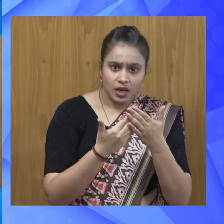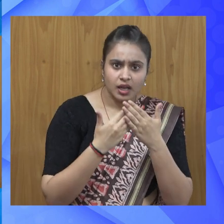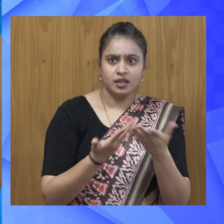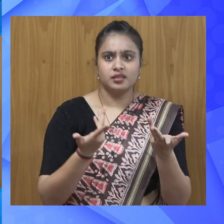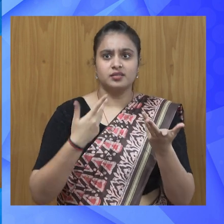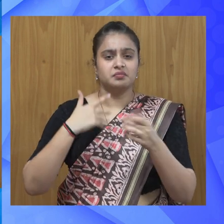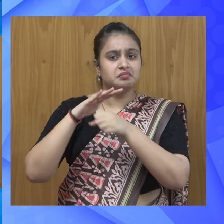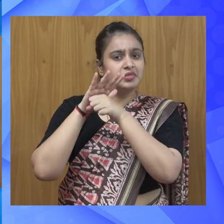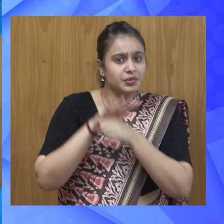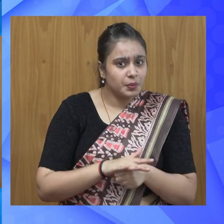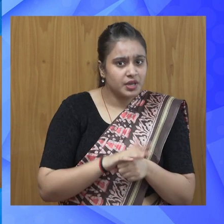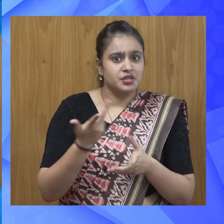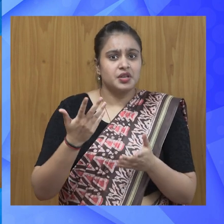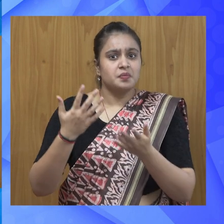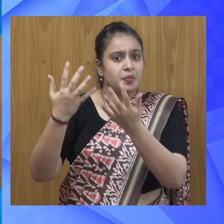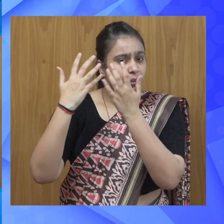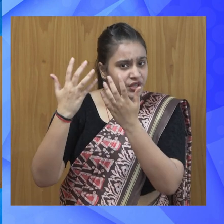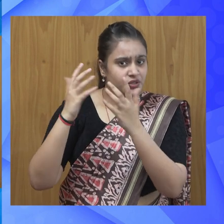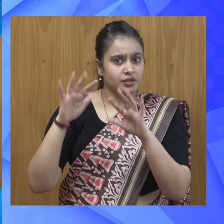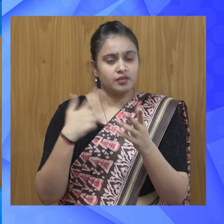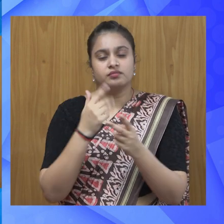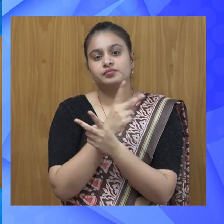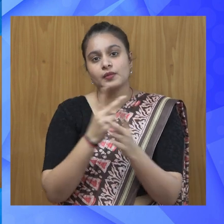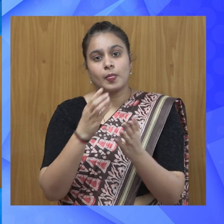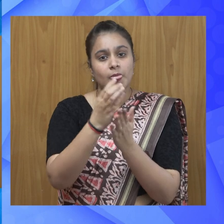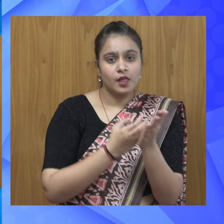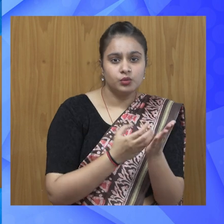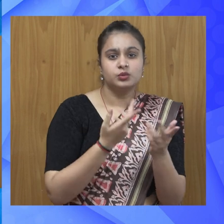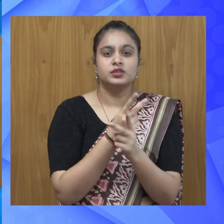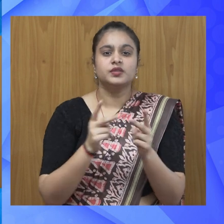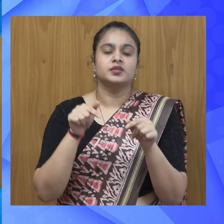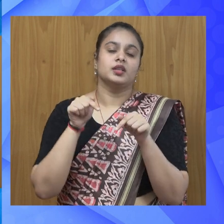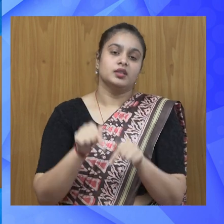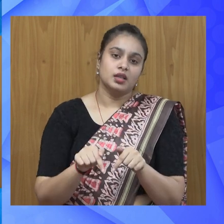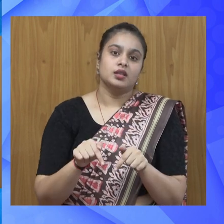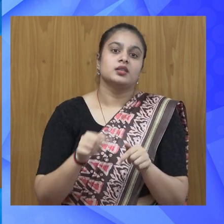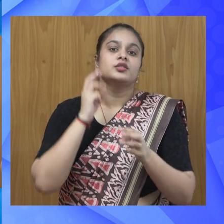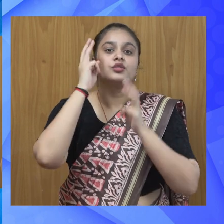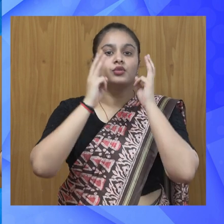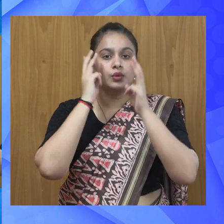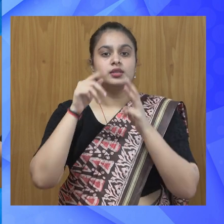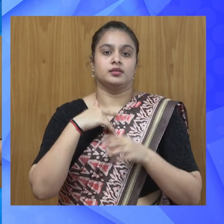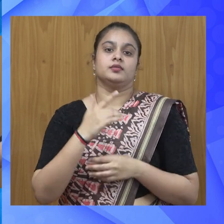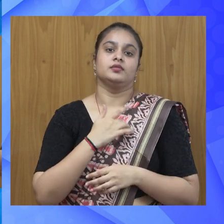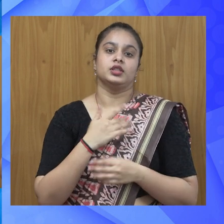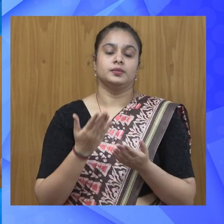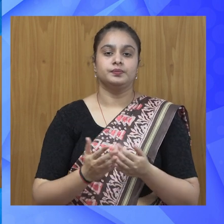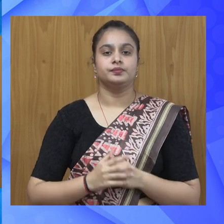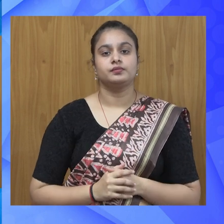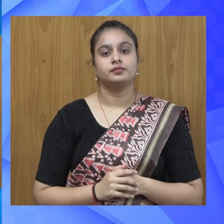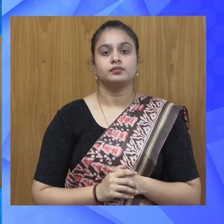सारा आप समझ सकते हैं एग्जाम से पहले बहुत सारा आपको कोर्स करना पड़ जाए, तब आपको उसका स्ट्रेस का अनुभव होने लगता